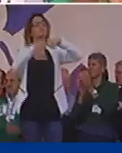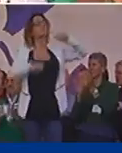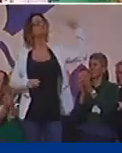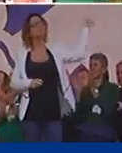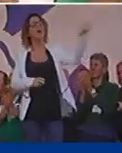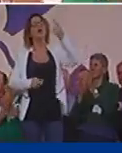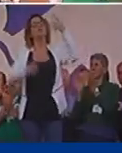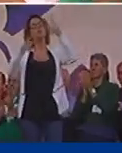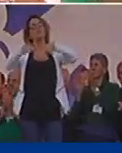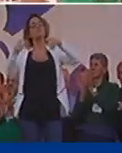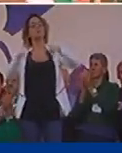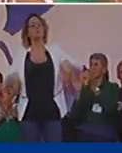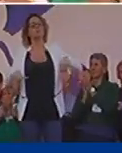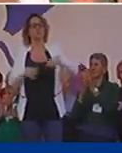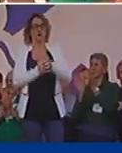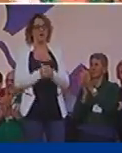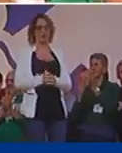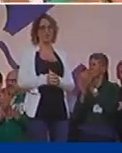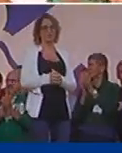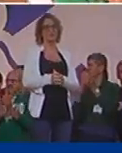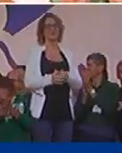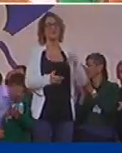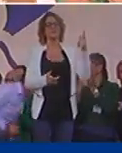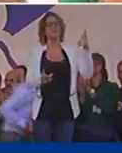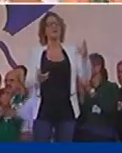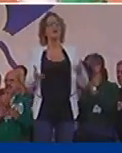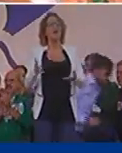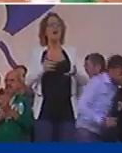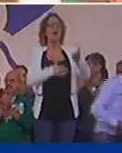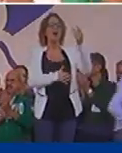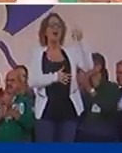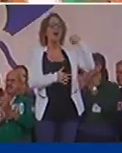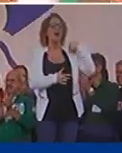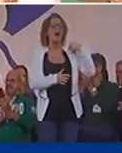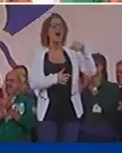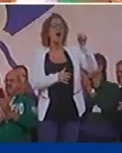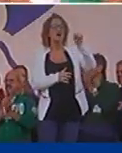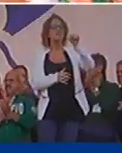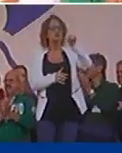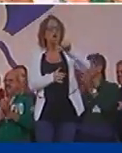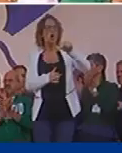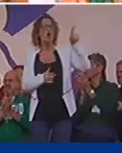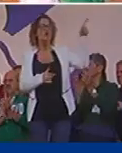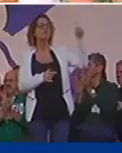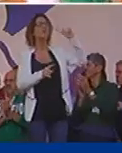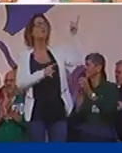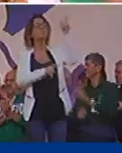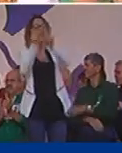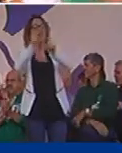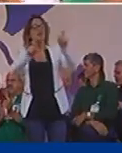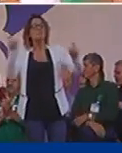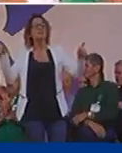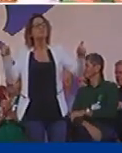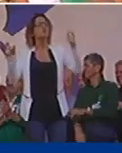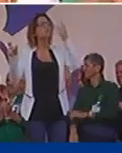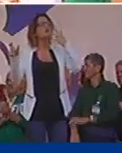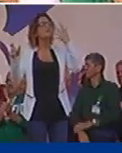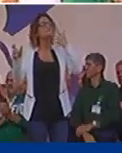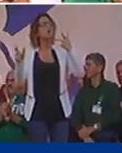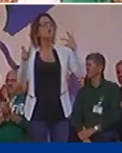burocrati. dalla Merkel all'euro, a Soros, a questa gentaglia che vuole